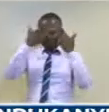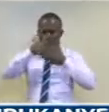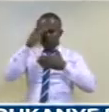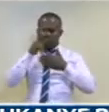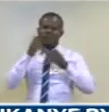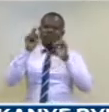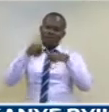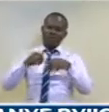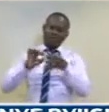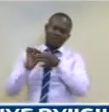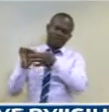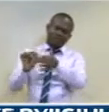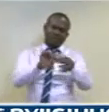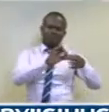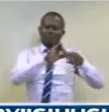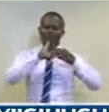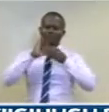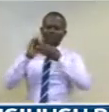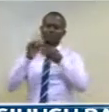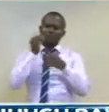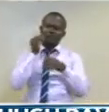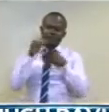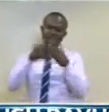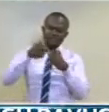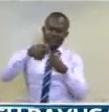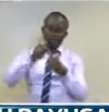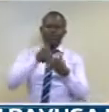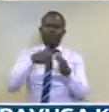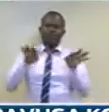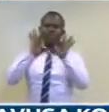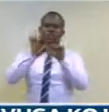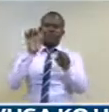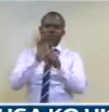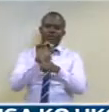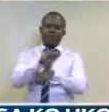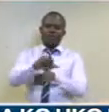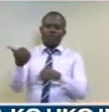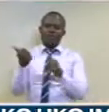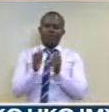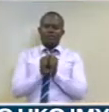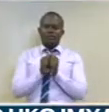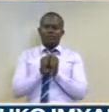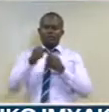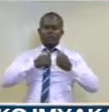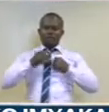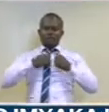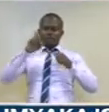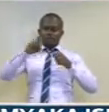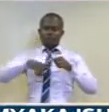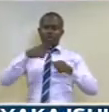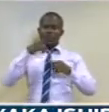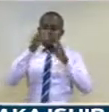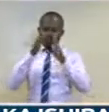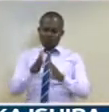uje kunga ingo mbonarizo zifite ufitiye akamaro cyane kurenza ibindi umunyarwanda agomba kuba ari